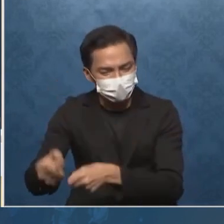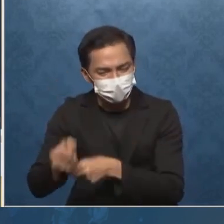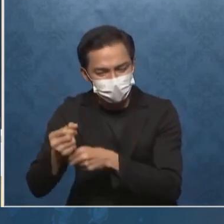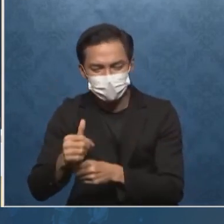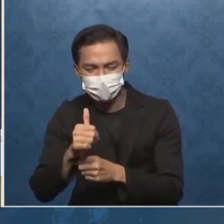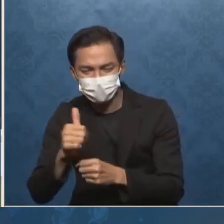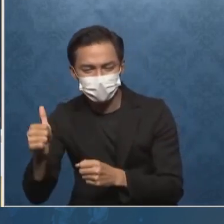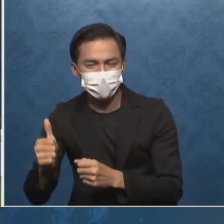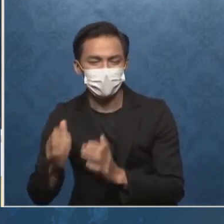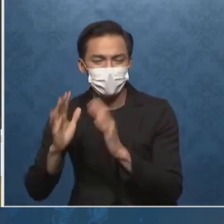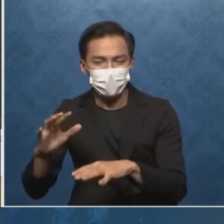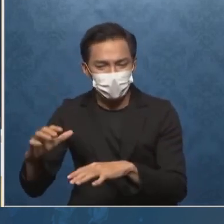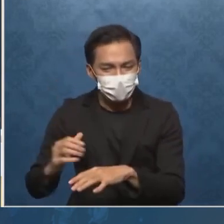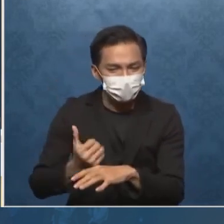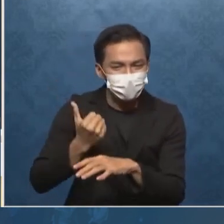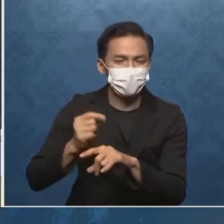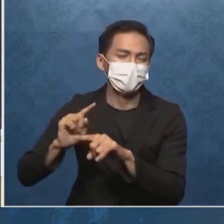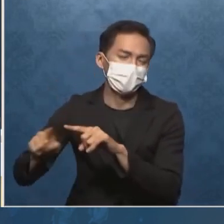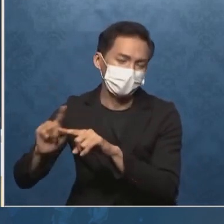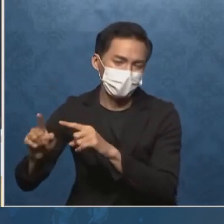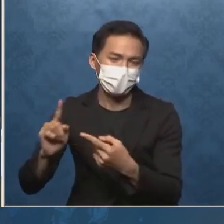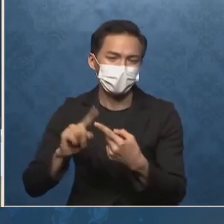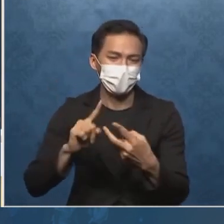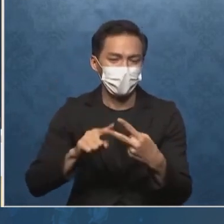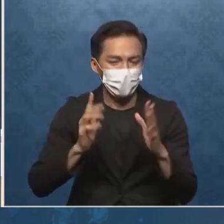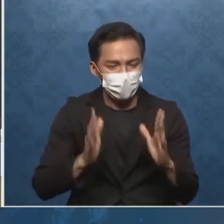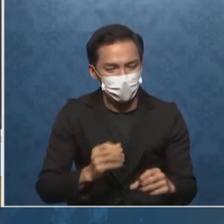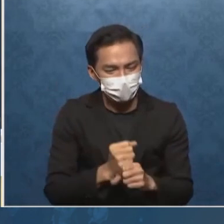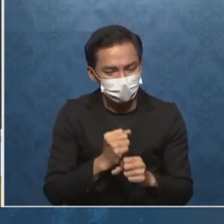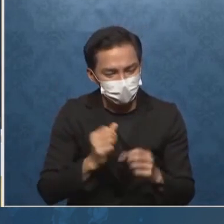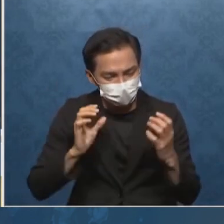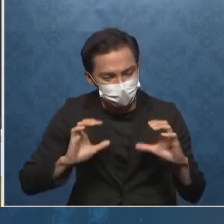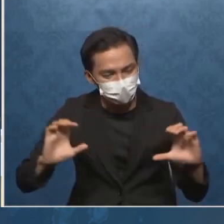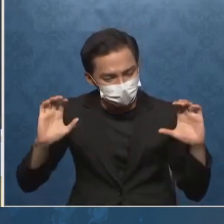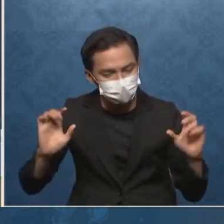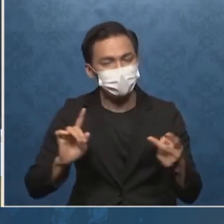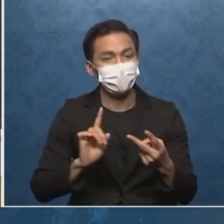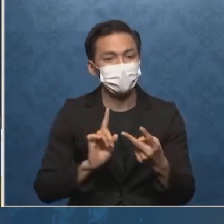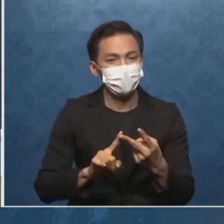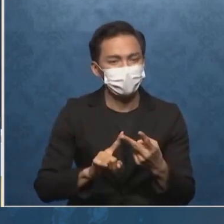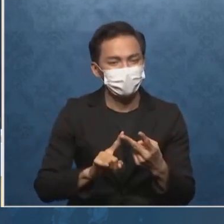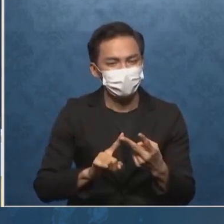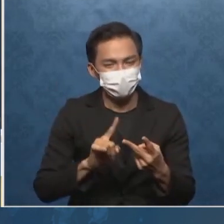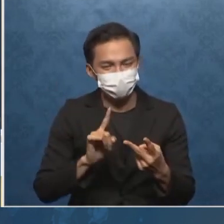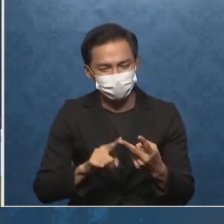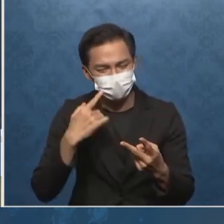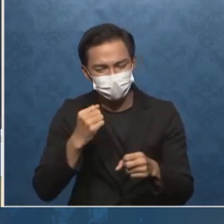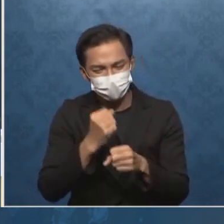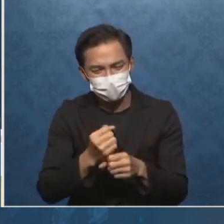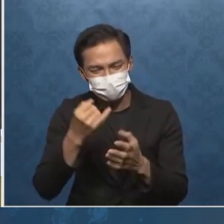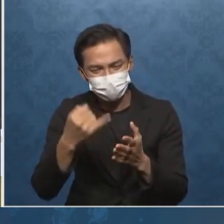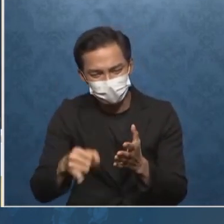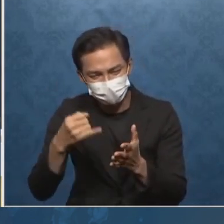ผู้รับจ้างที่ถอดใจหมดแล้วไม่ว่าจะเป็นเจ้าหน้าที่ของรัฐนะครับที่ที่ไม่รู้ว่าจะปิดผ้า